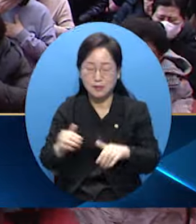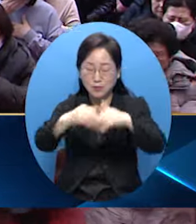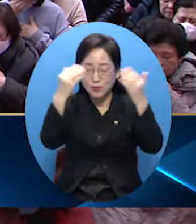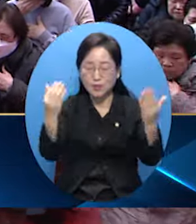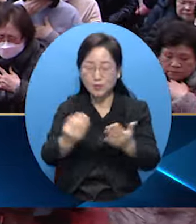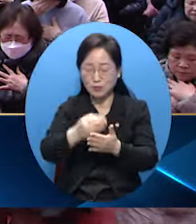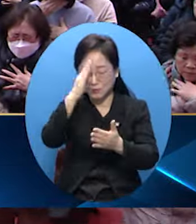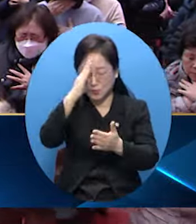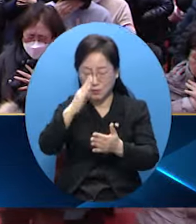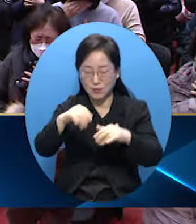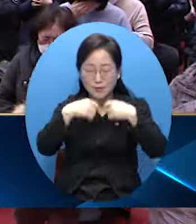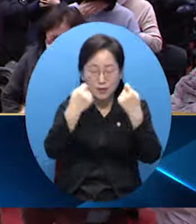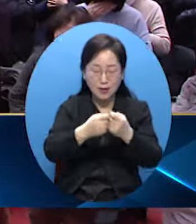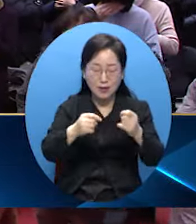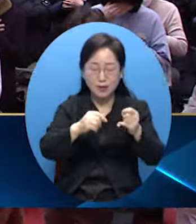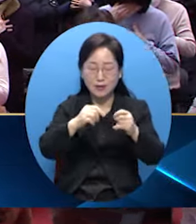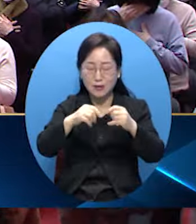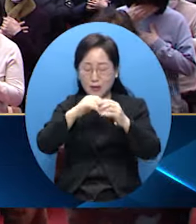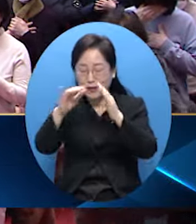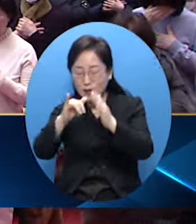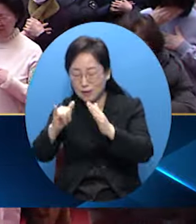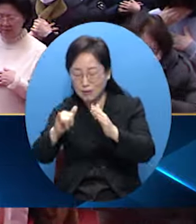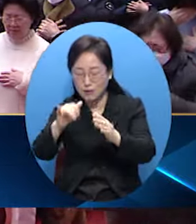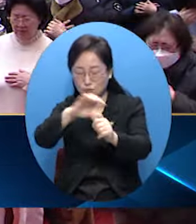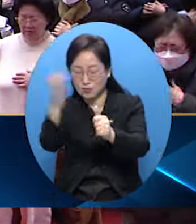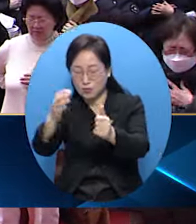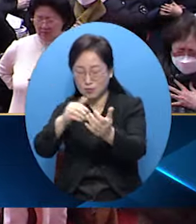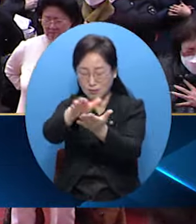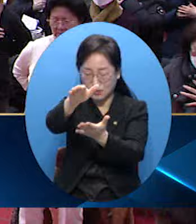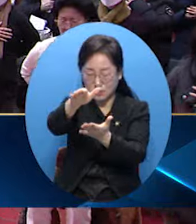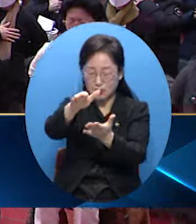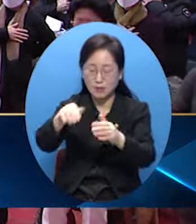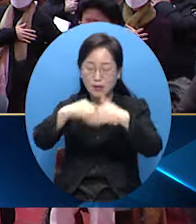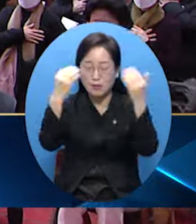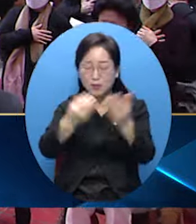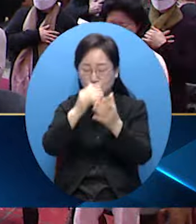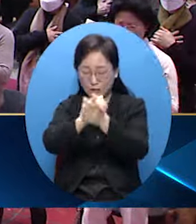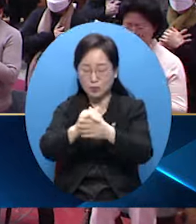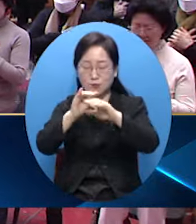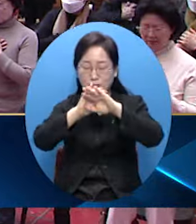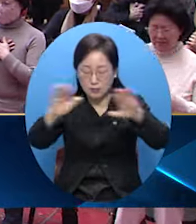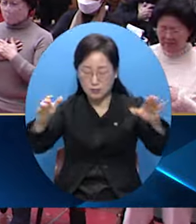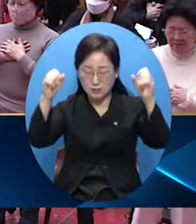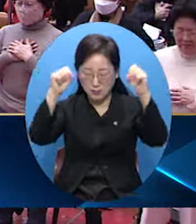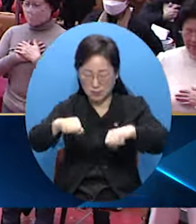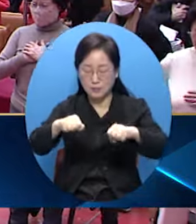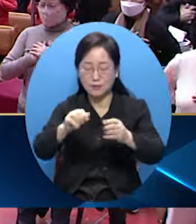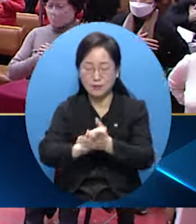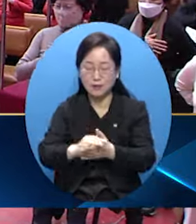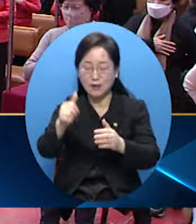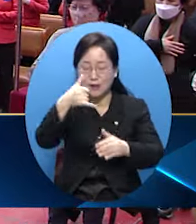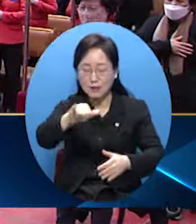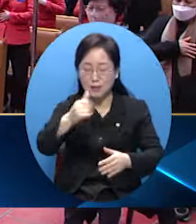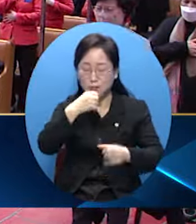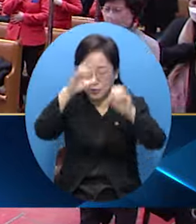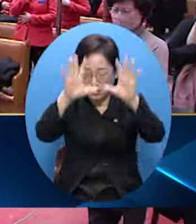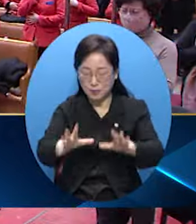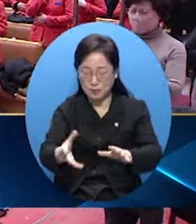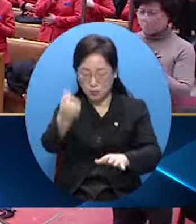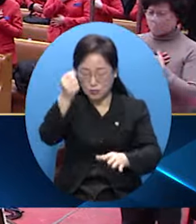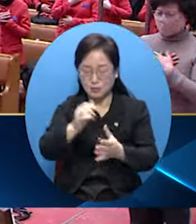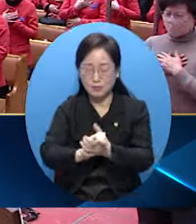모든 질병은 각 개인과 가정에서 묶물고 떠나가라. 모든 기도가 응답될지어다. 자녀들에게 복이